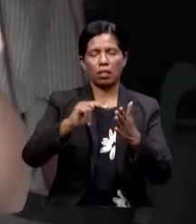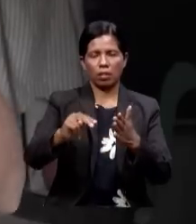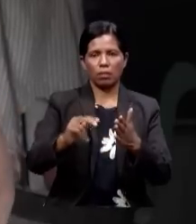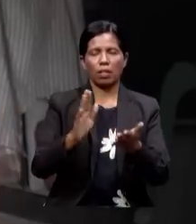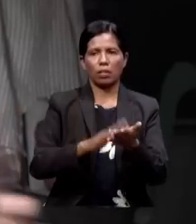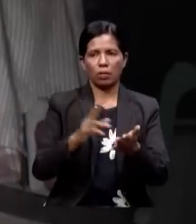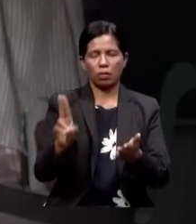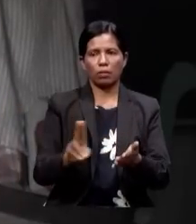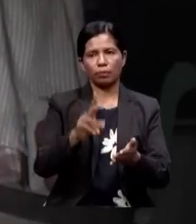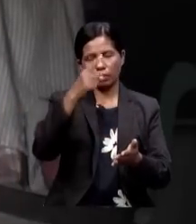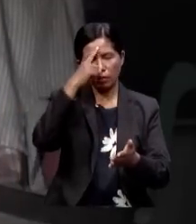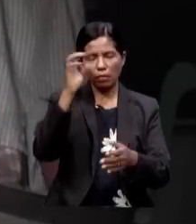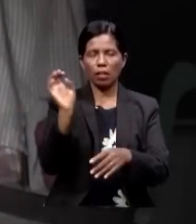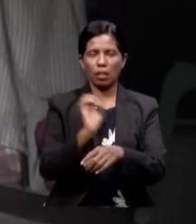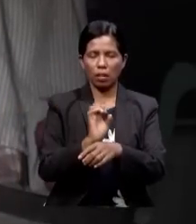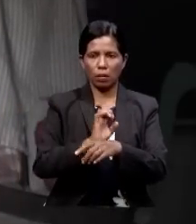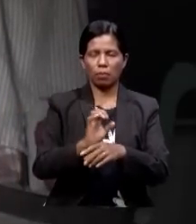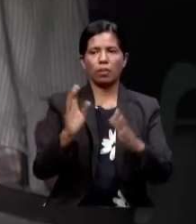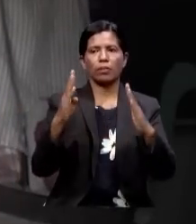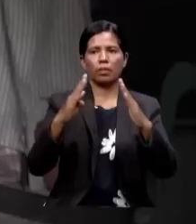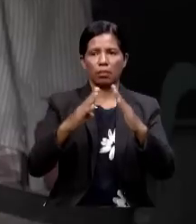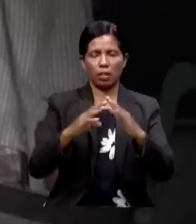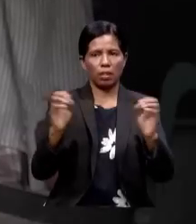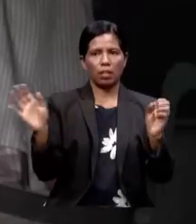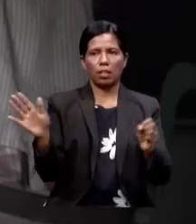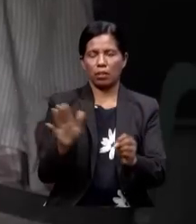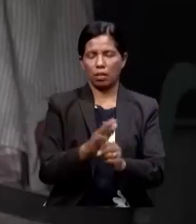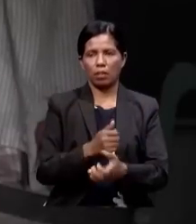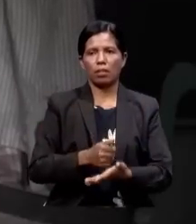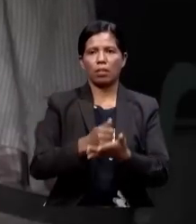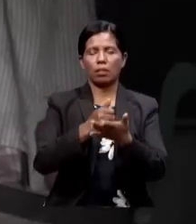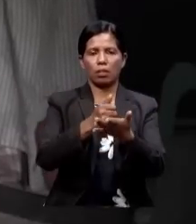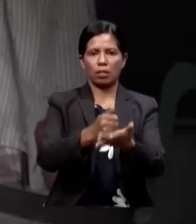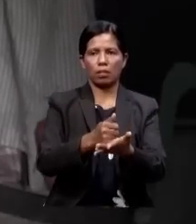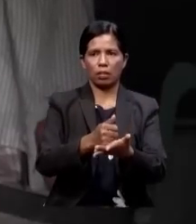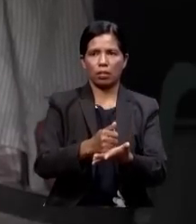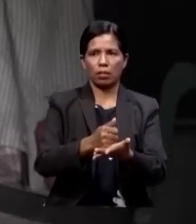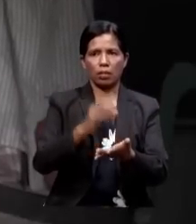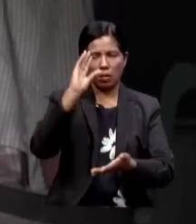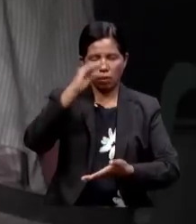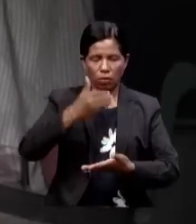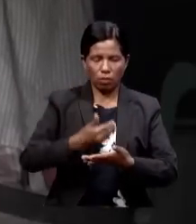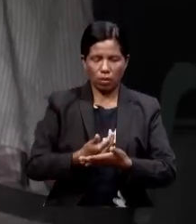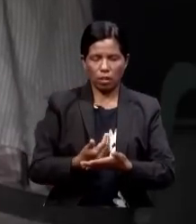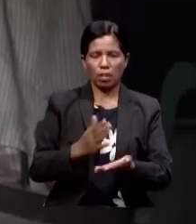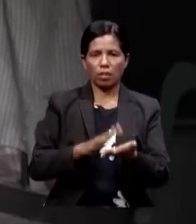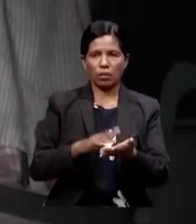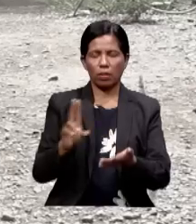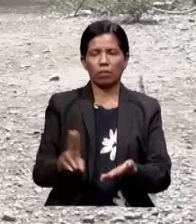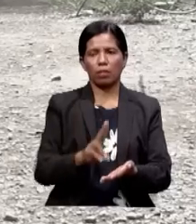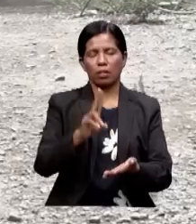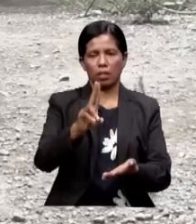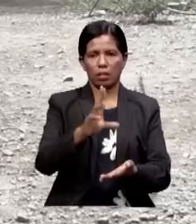superior. Tamba economia umalarang la suficiente atu suporta uang ni escola iha universidade.